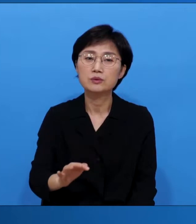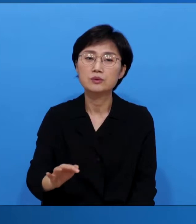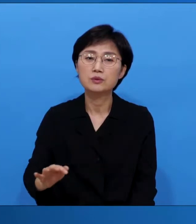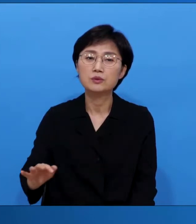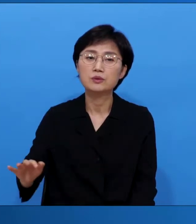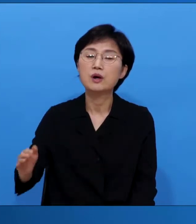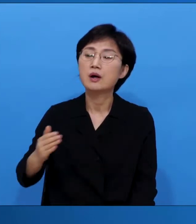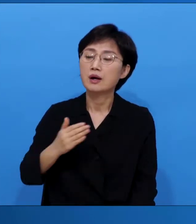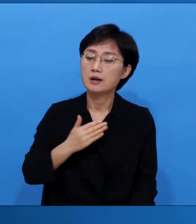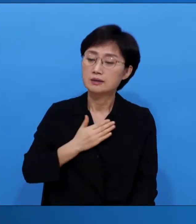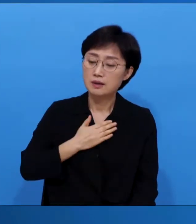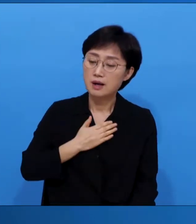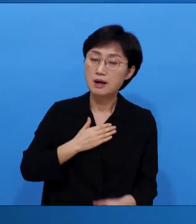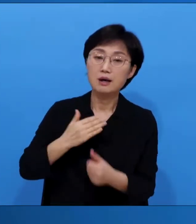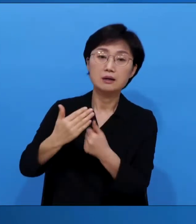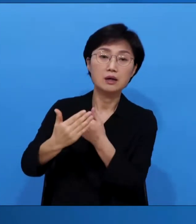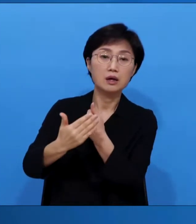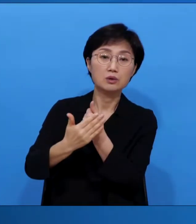나의